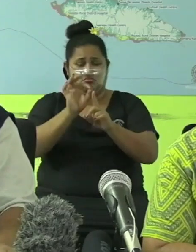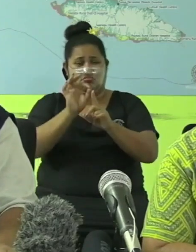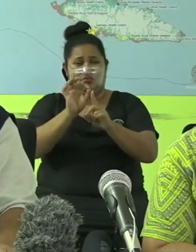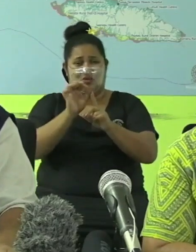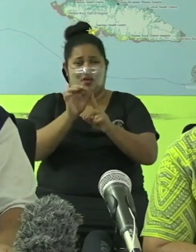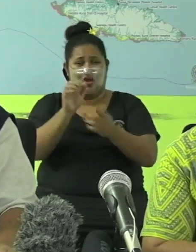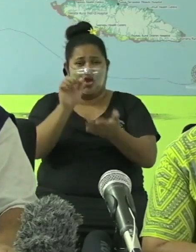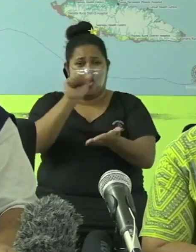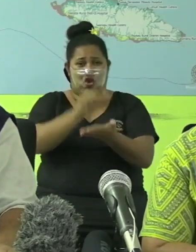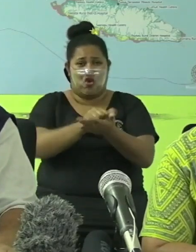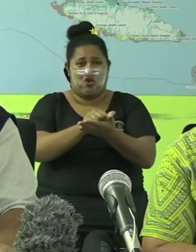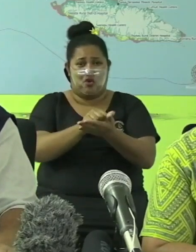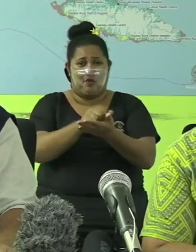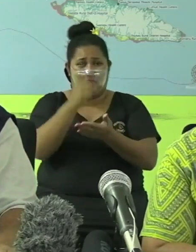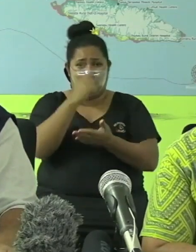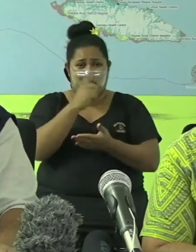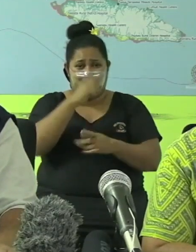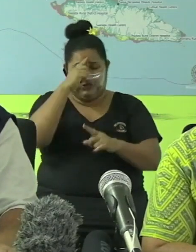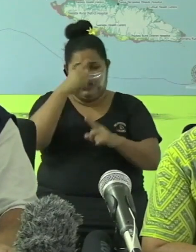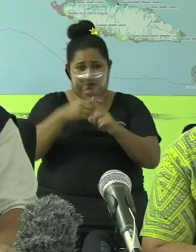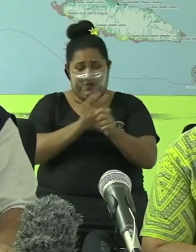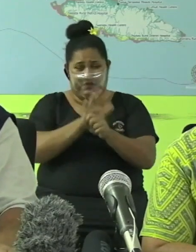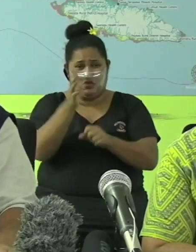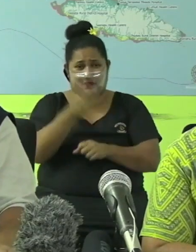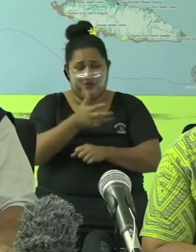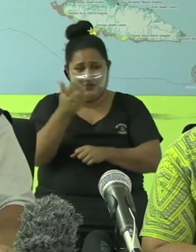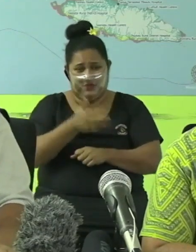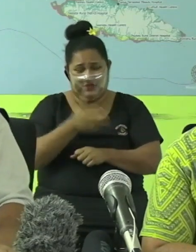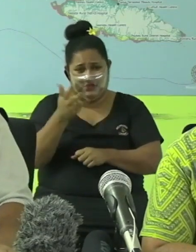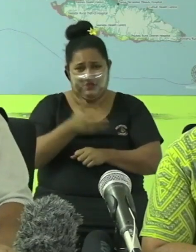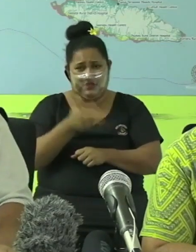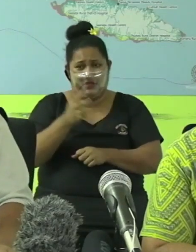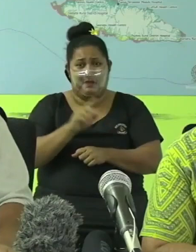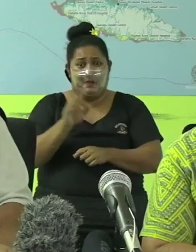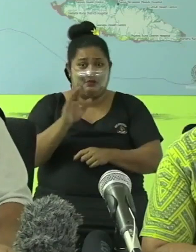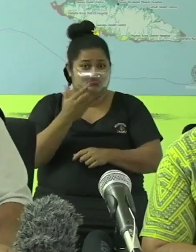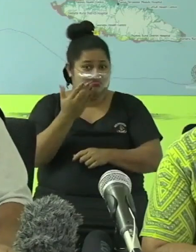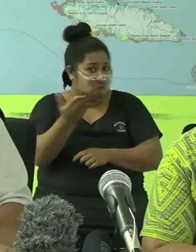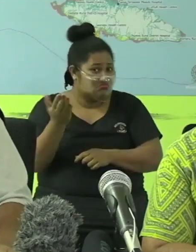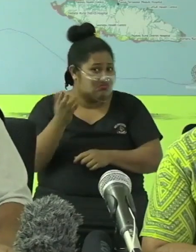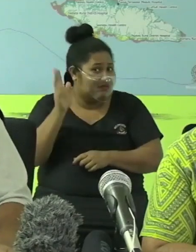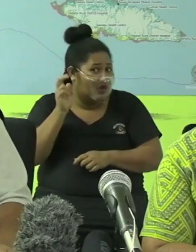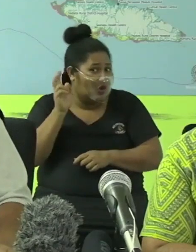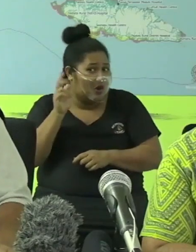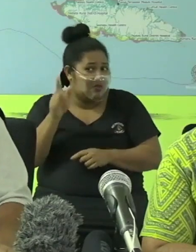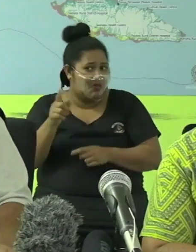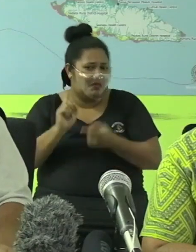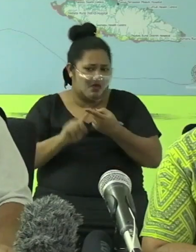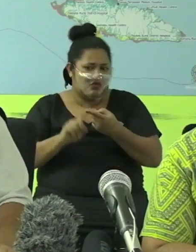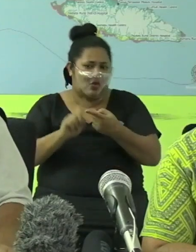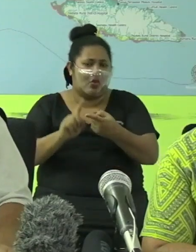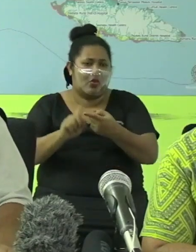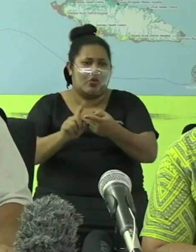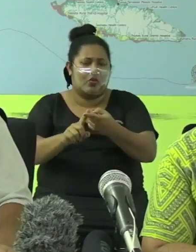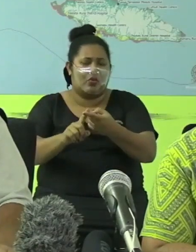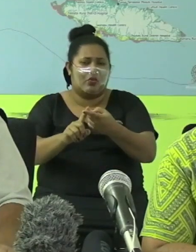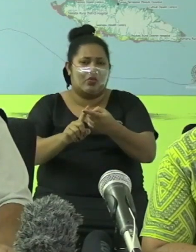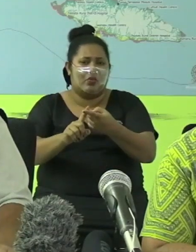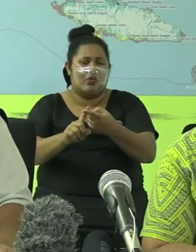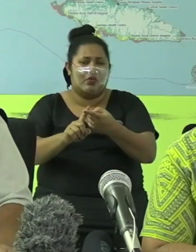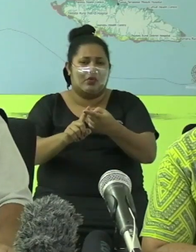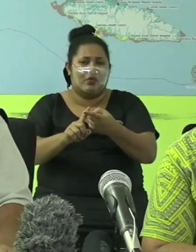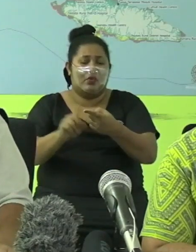le whainumero i latou AAFIA. Ia ai pe fo na whaafonga mai, ia o le ai whaasolo nei